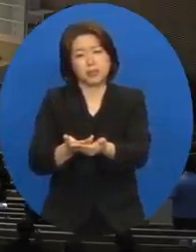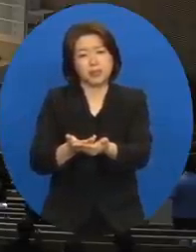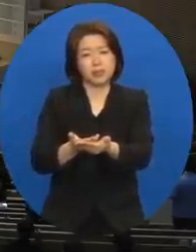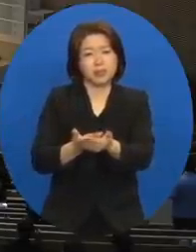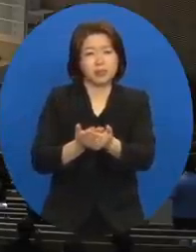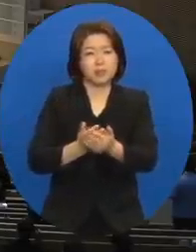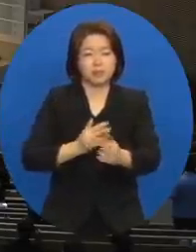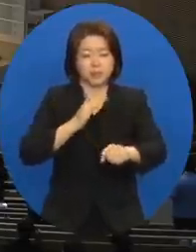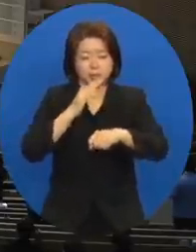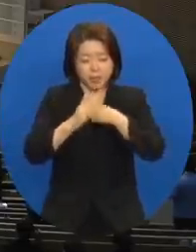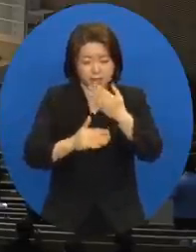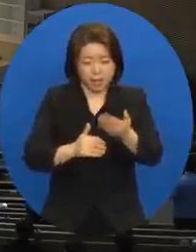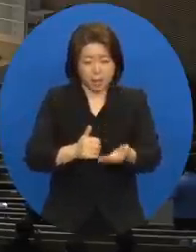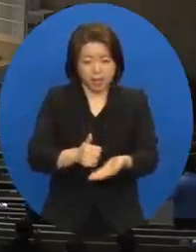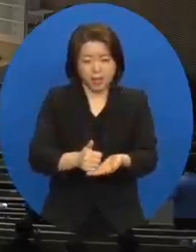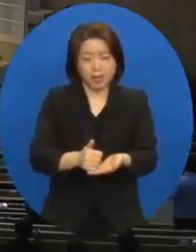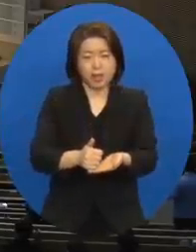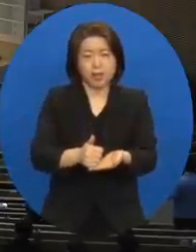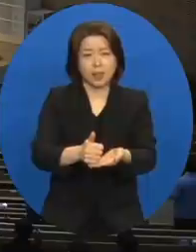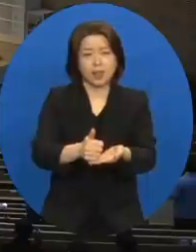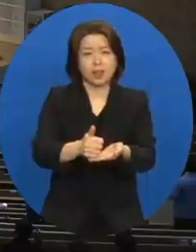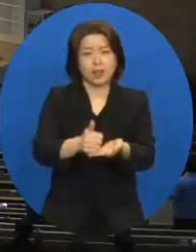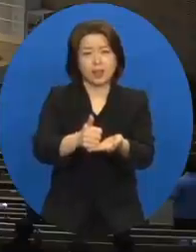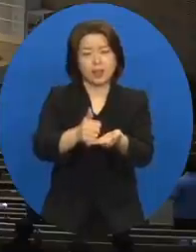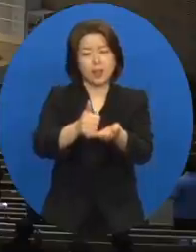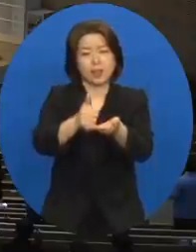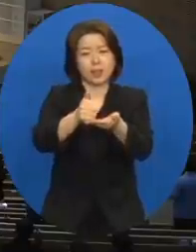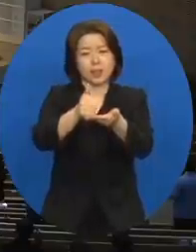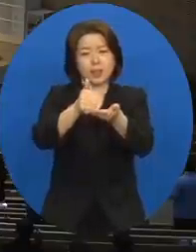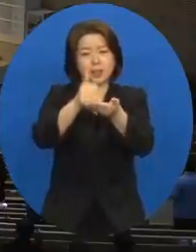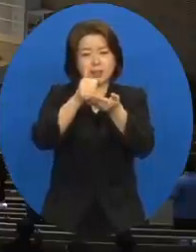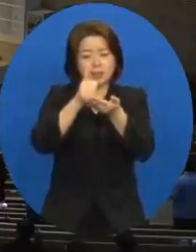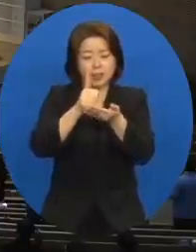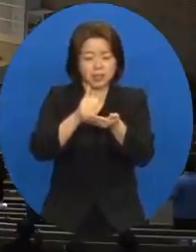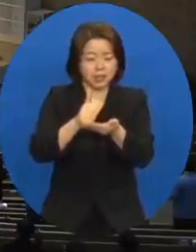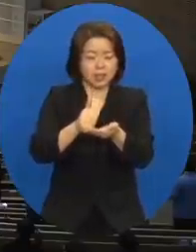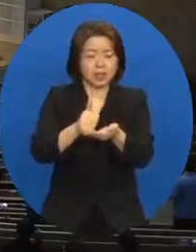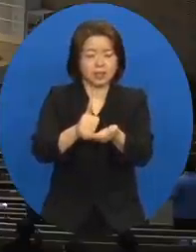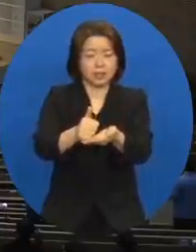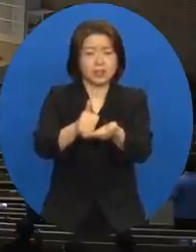we 으 아 아